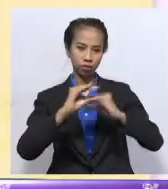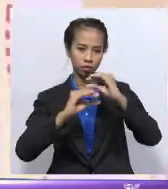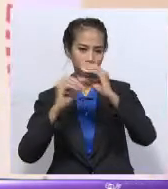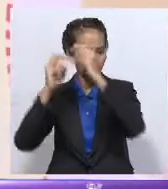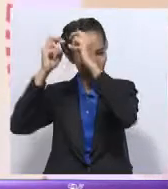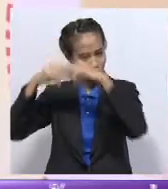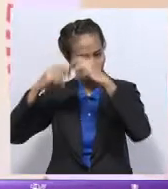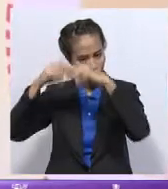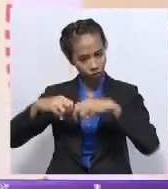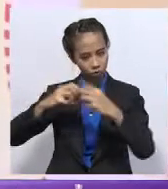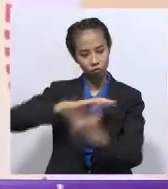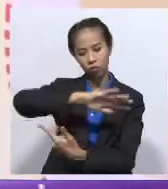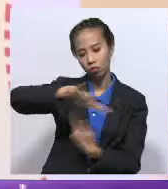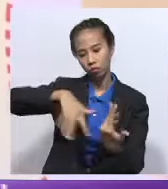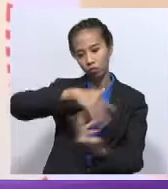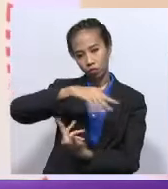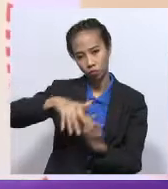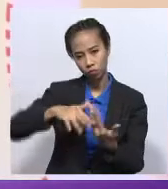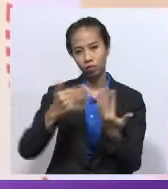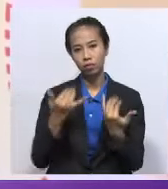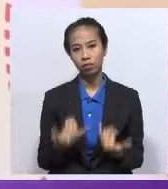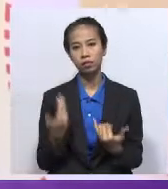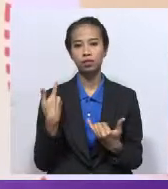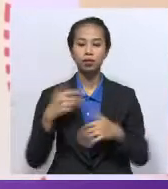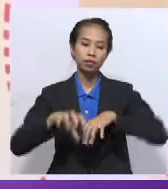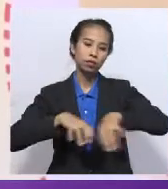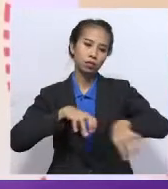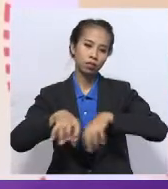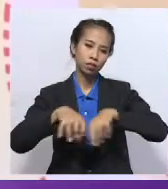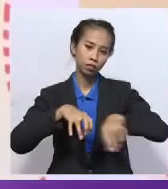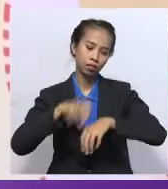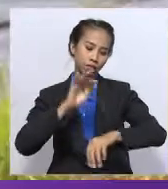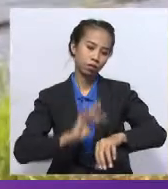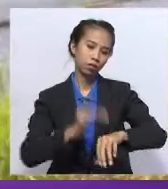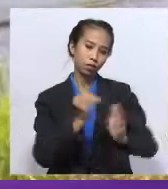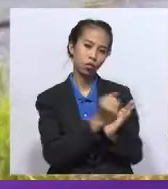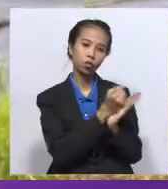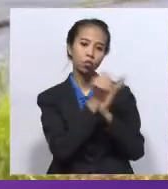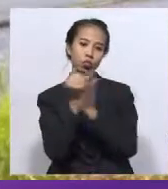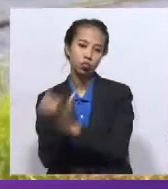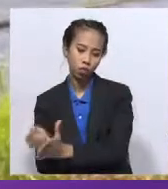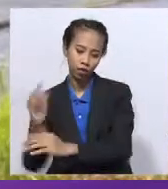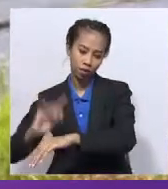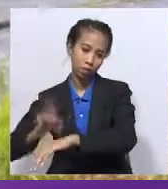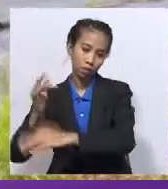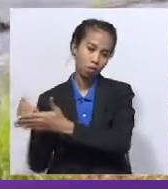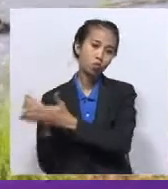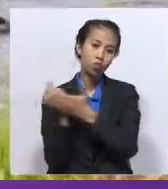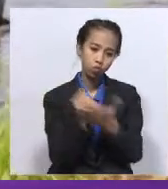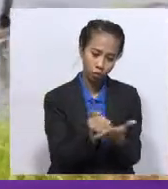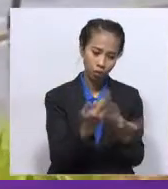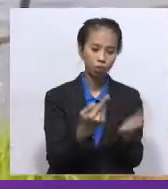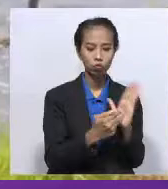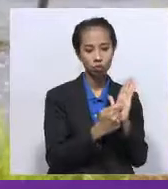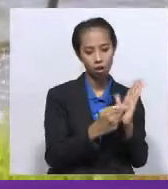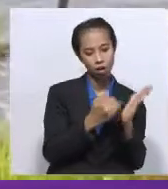พัฒนาสิ่งแวดล้อมแหลมผักเบี้ยมีแนวทางในการบริหารโดยใช้ธรรมชาติช่วยธรรมชาติเป็นต้นแบบให้กับทุกจังหวัด